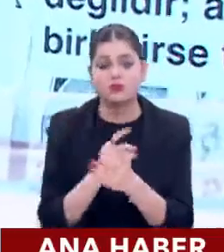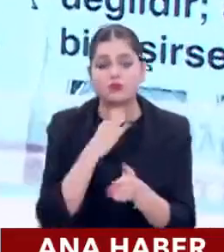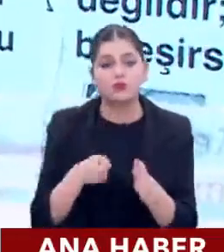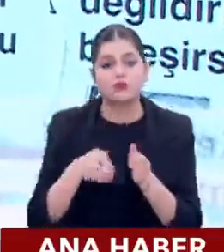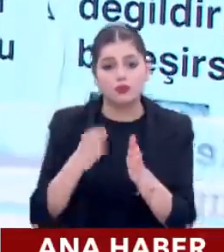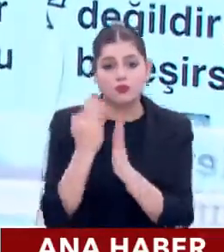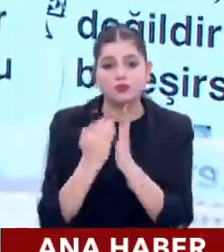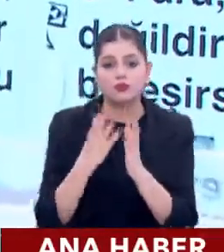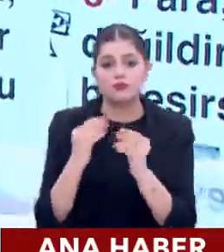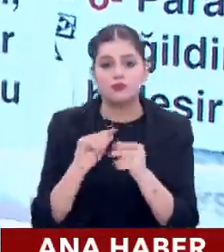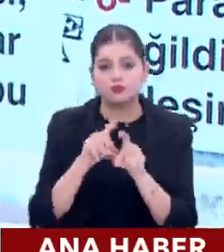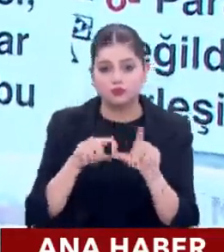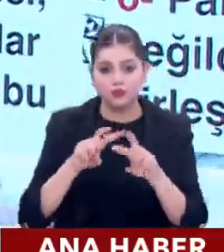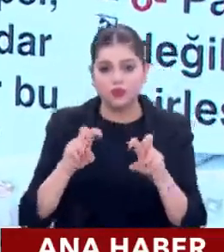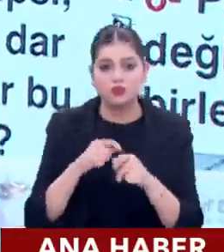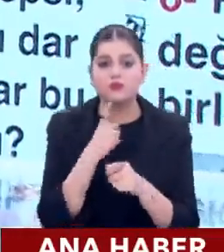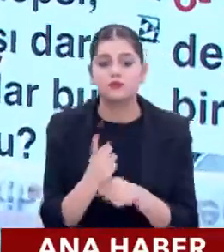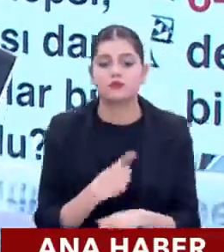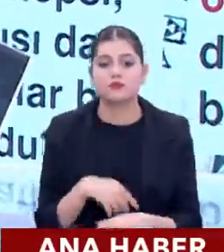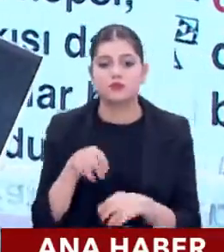yöntemlerinin de çok sorgulanmaya başlanması Açıkçası bu da iyi bir gelişme